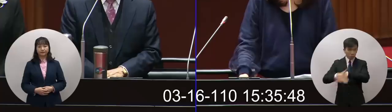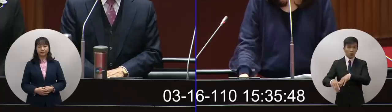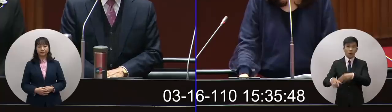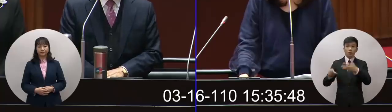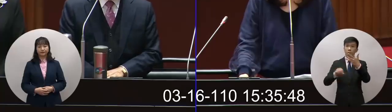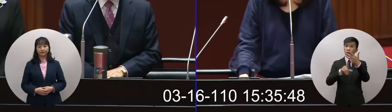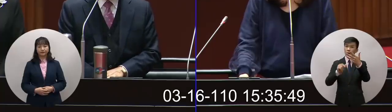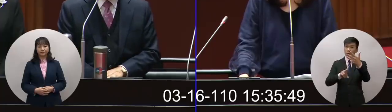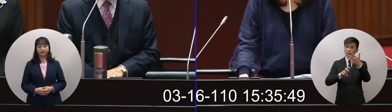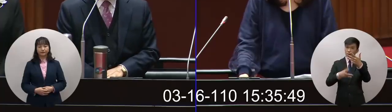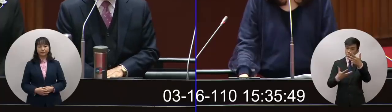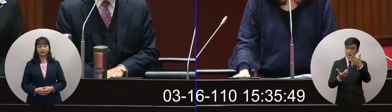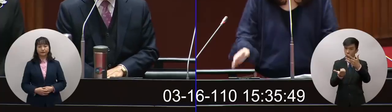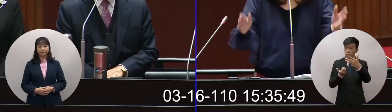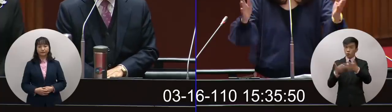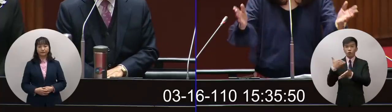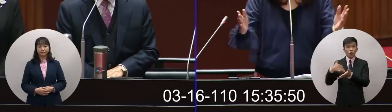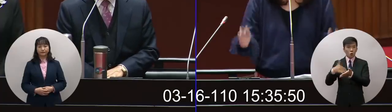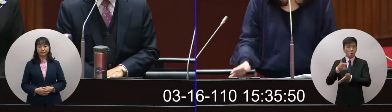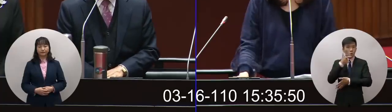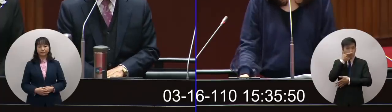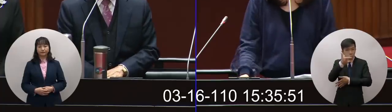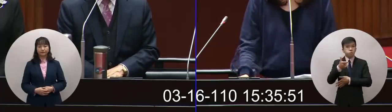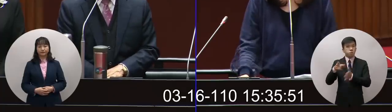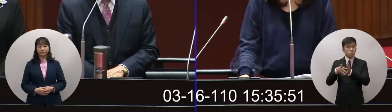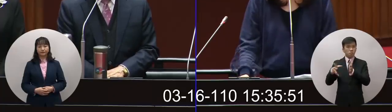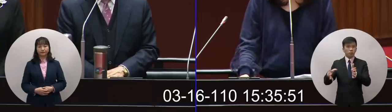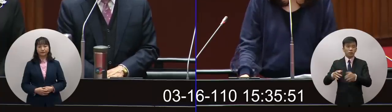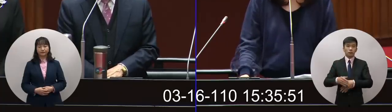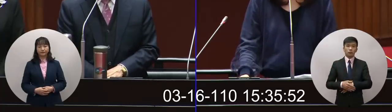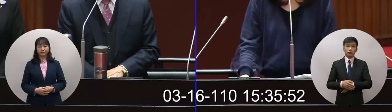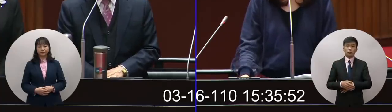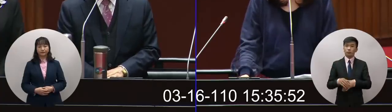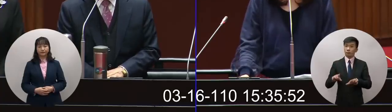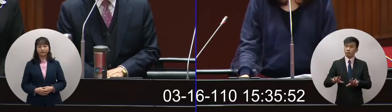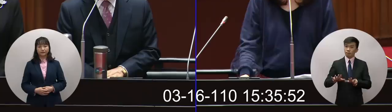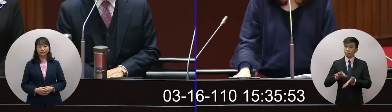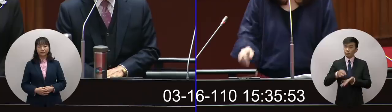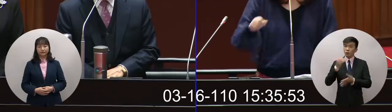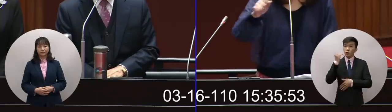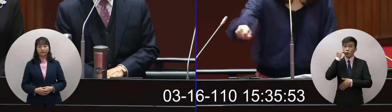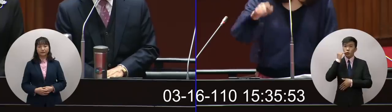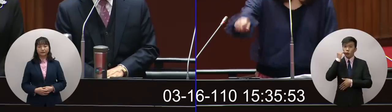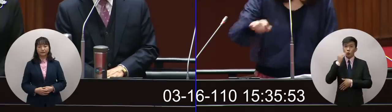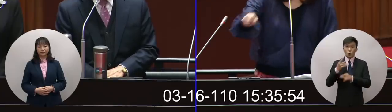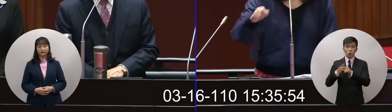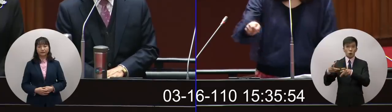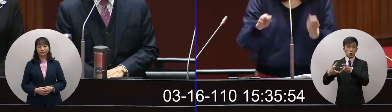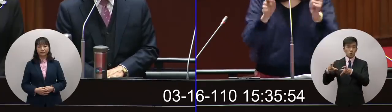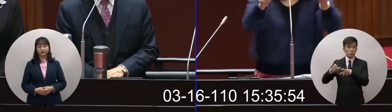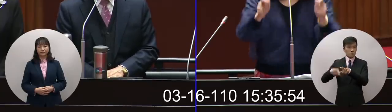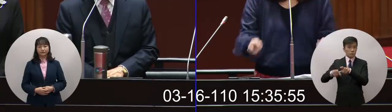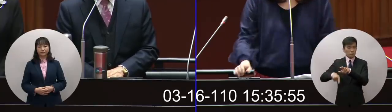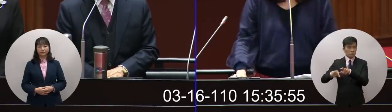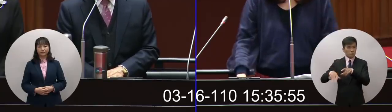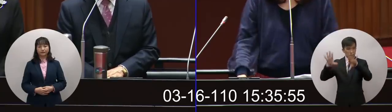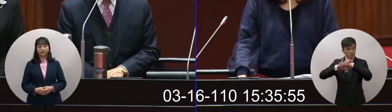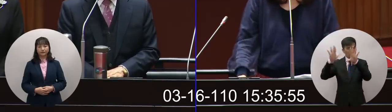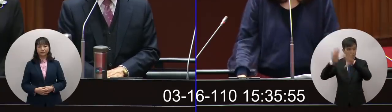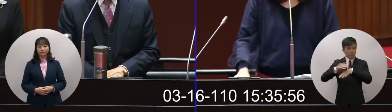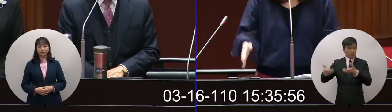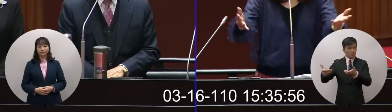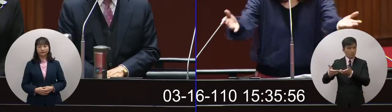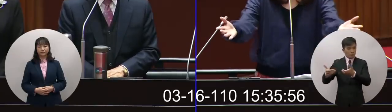还有半年的时间。那我们担心的是说，如果现在中油哇塞不断的一直半夜施工抢